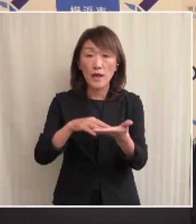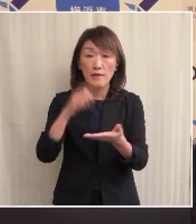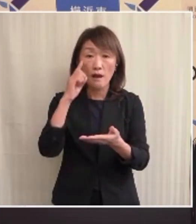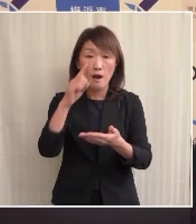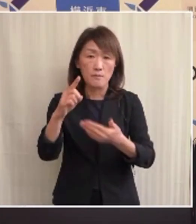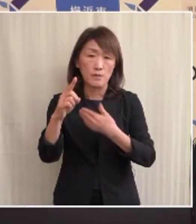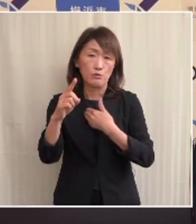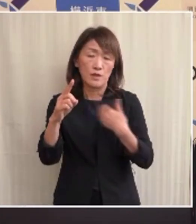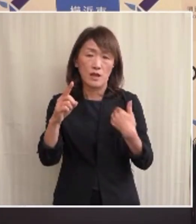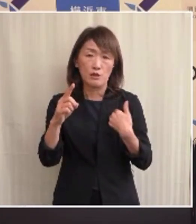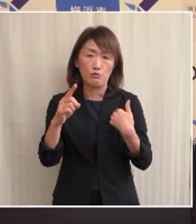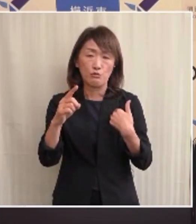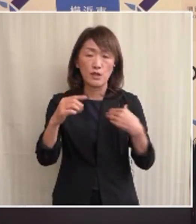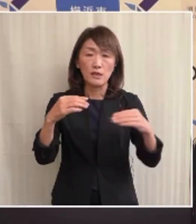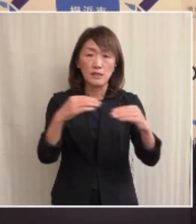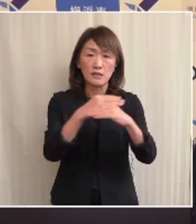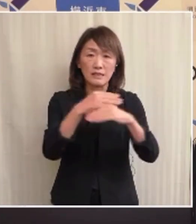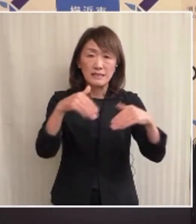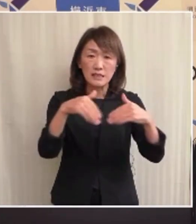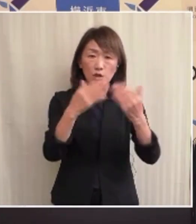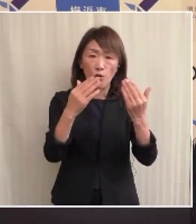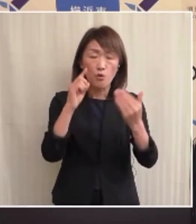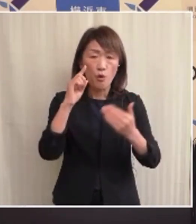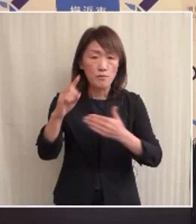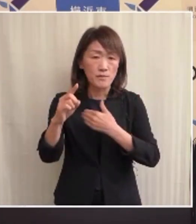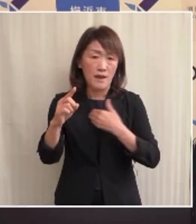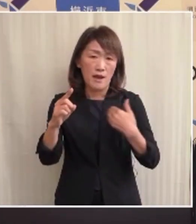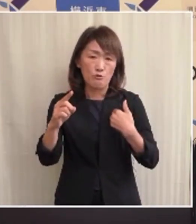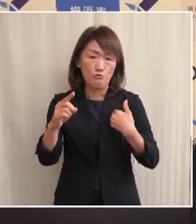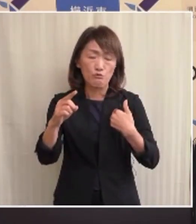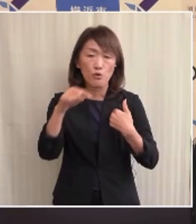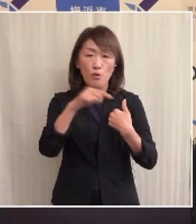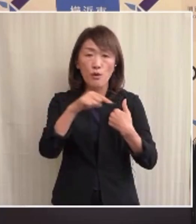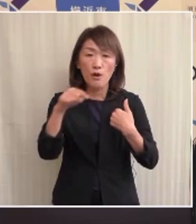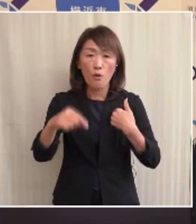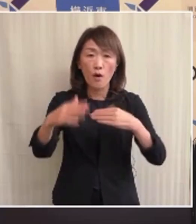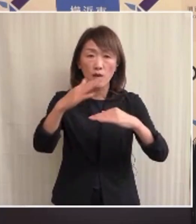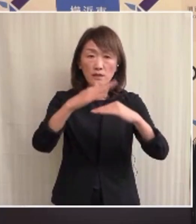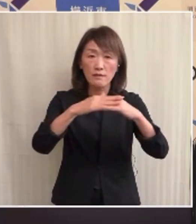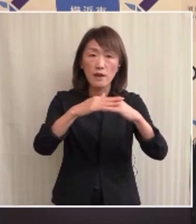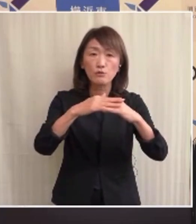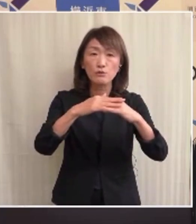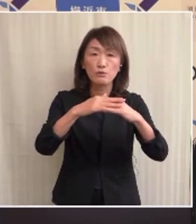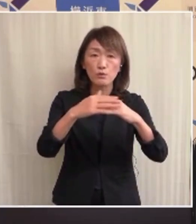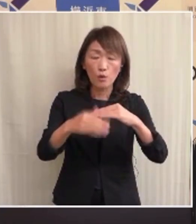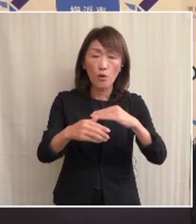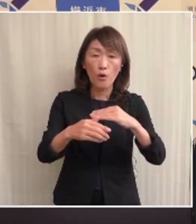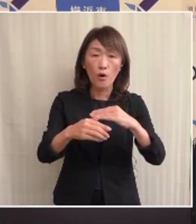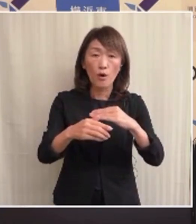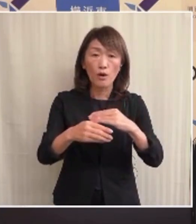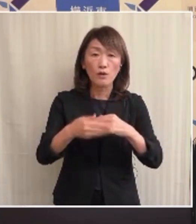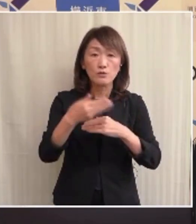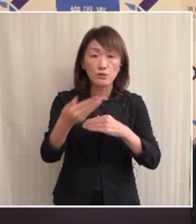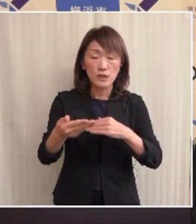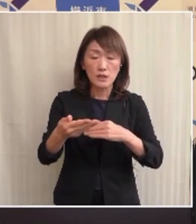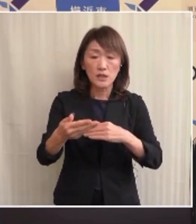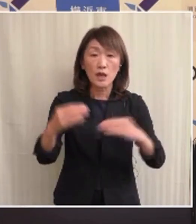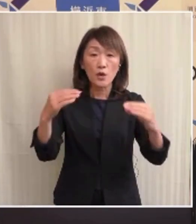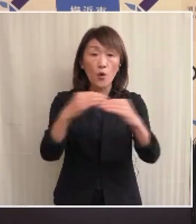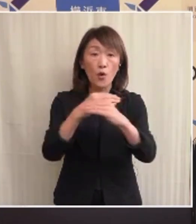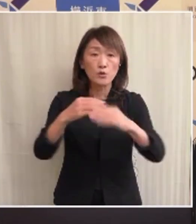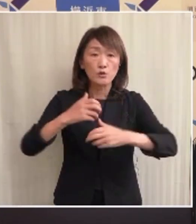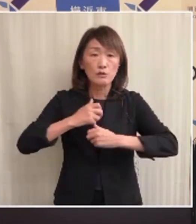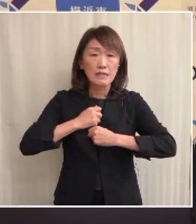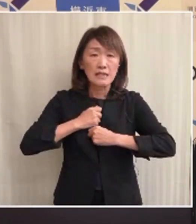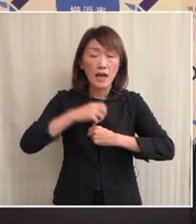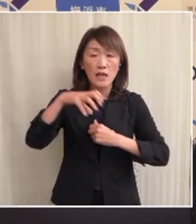交通事故データの見える化、これを重ね合わせるとですね、次のステップとして交通危険箇所